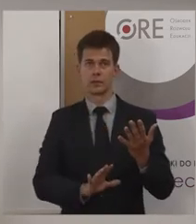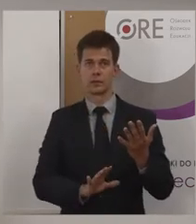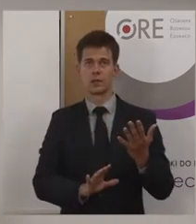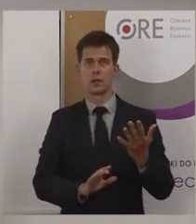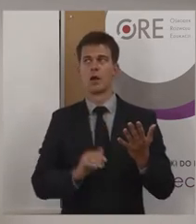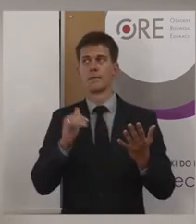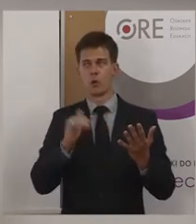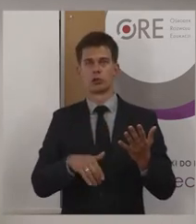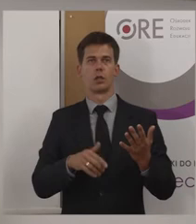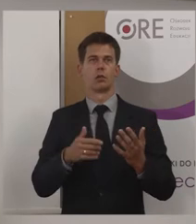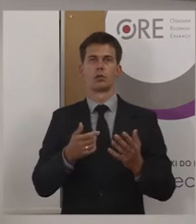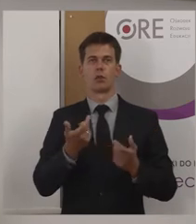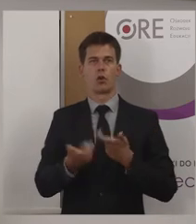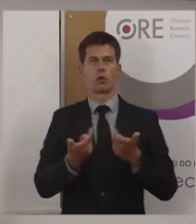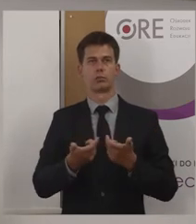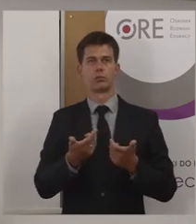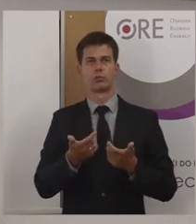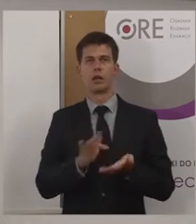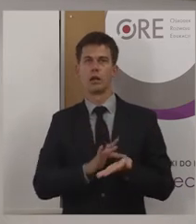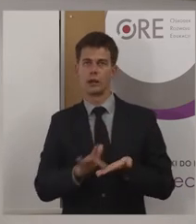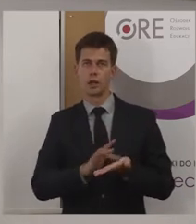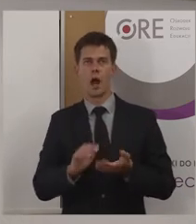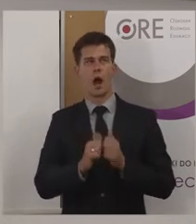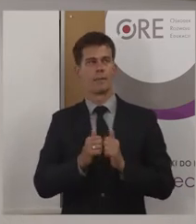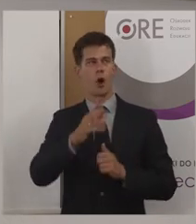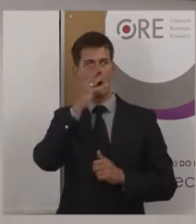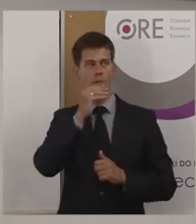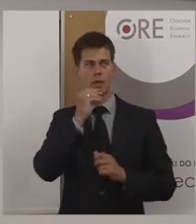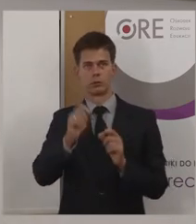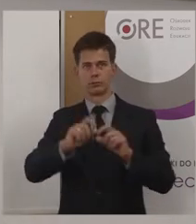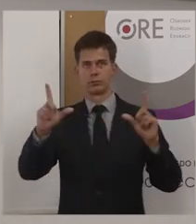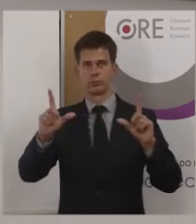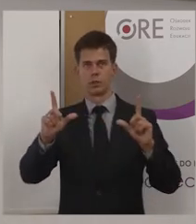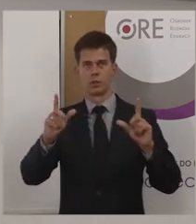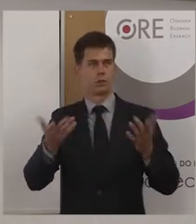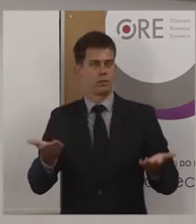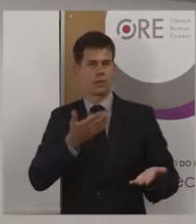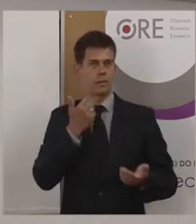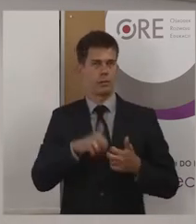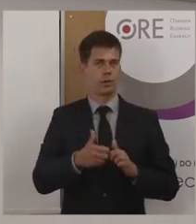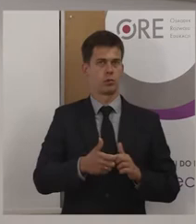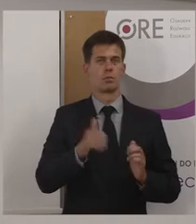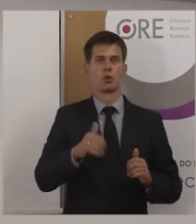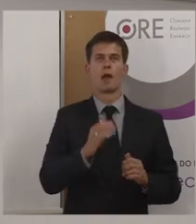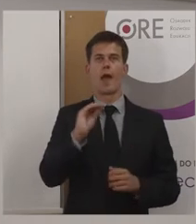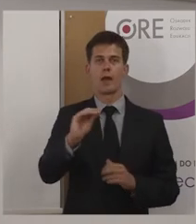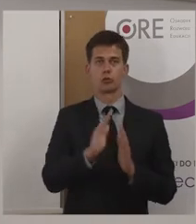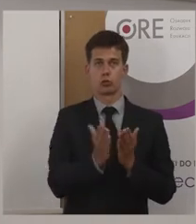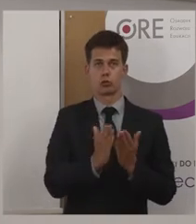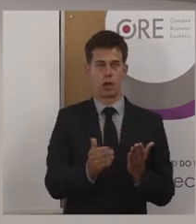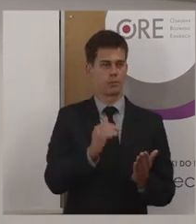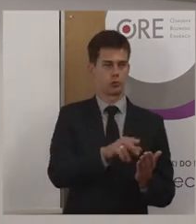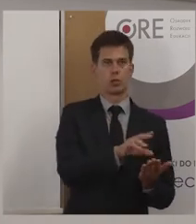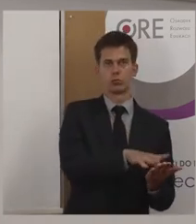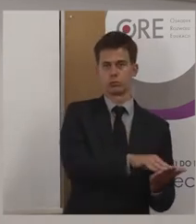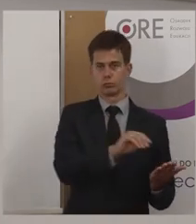prosty sposób może być wysłany zarówno na drukarkę brajlowską, jak i na monitor brajlowski. W związku z tym podręcznik, który był przygotowany, będzie